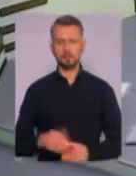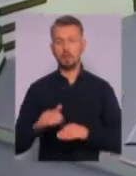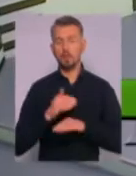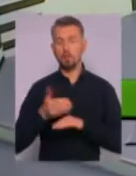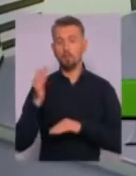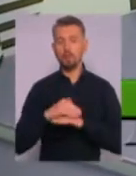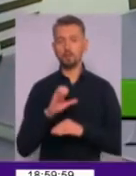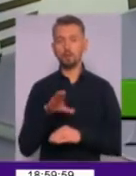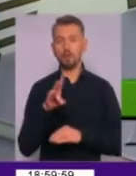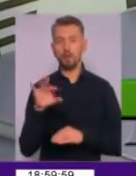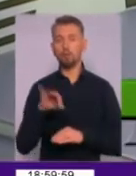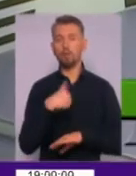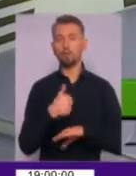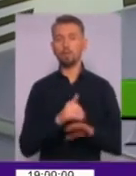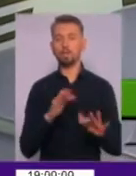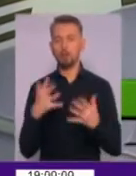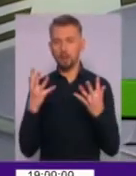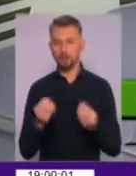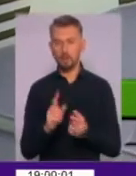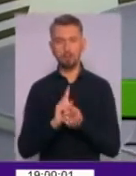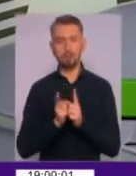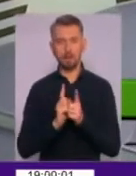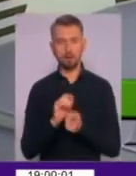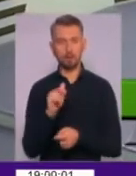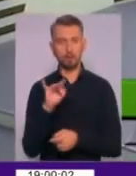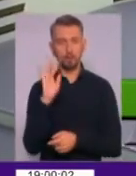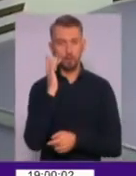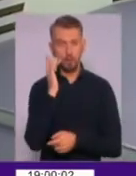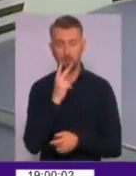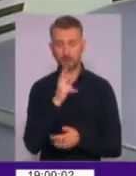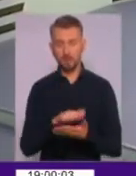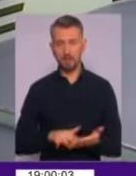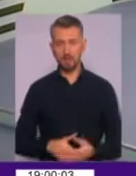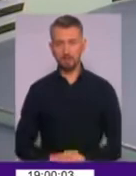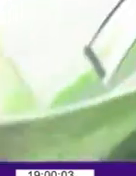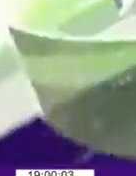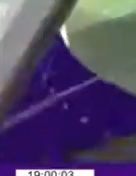вечір. СТН про головні події дня у студії Лілія Гулей та Ігор Бондаренко. Дивіться у програмі.